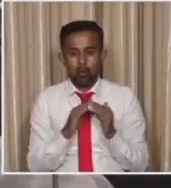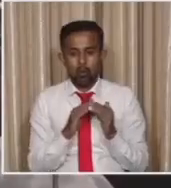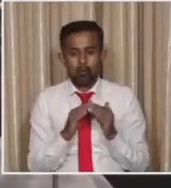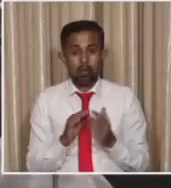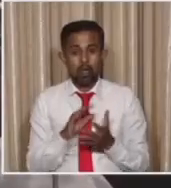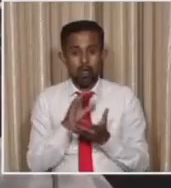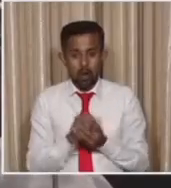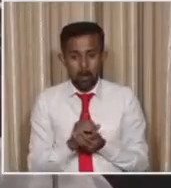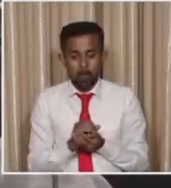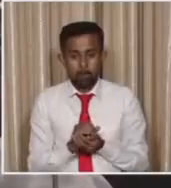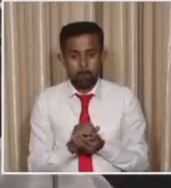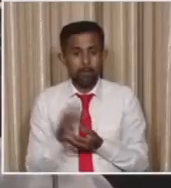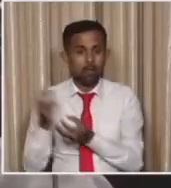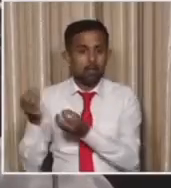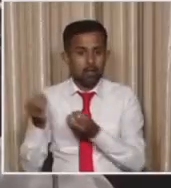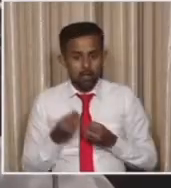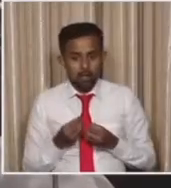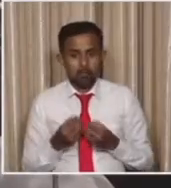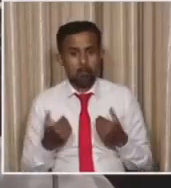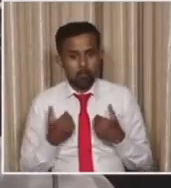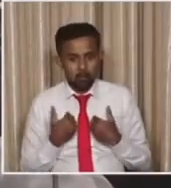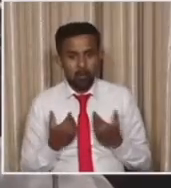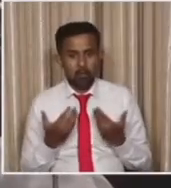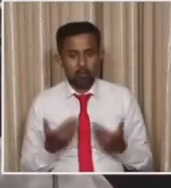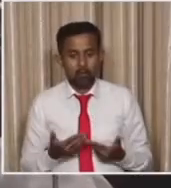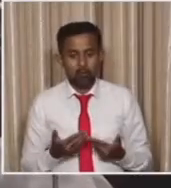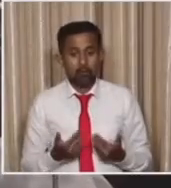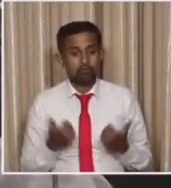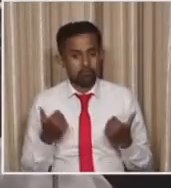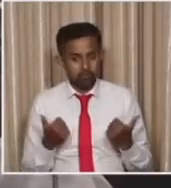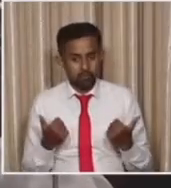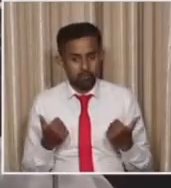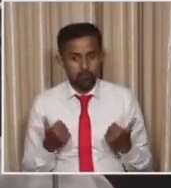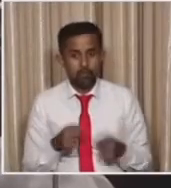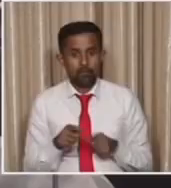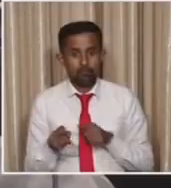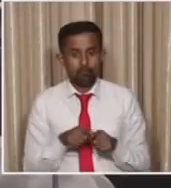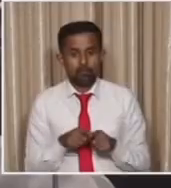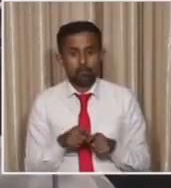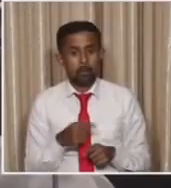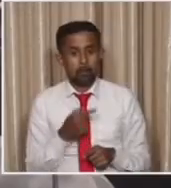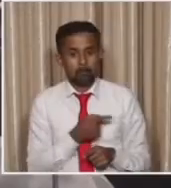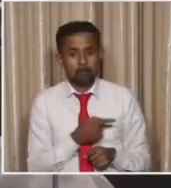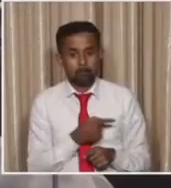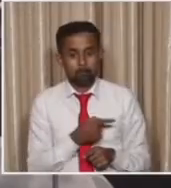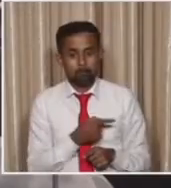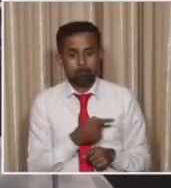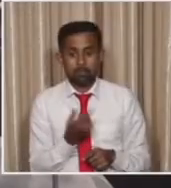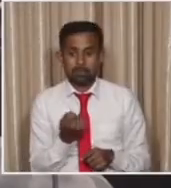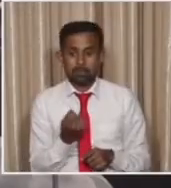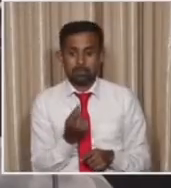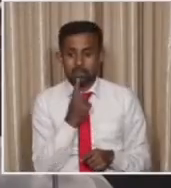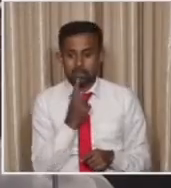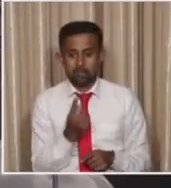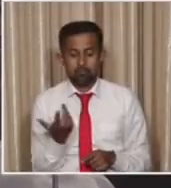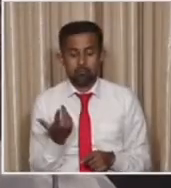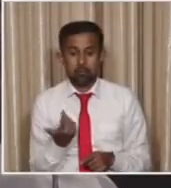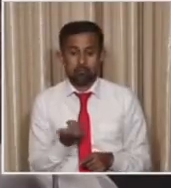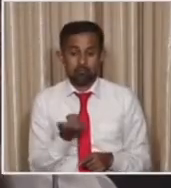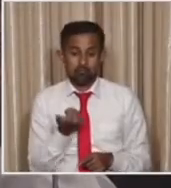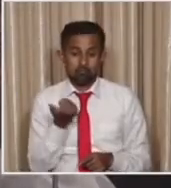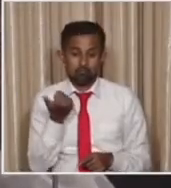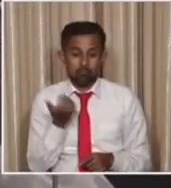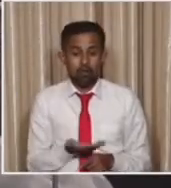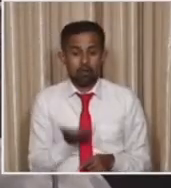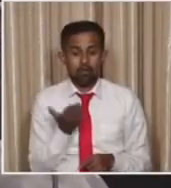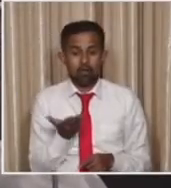අපේ උරුමය අපේ රටට ගෙනෙන්න යම් කිසි උත්සාහයක් දරනවා. ඒ පිළිබඳ අගය කරනවා. ඒ වගේම මේ මිල කරන්න බැරි අමිල